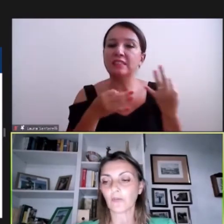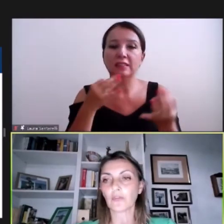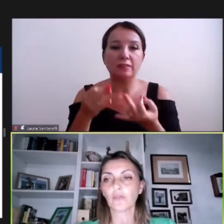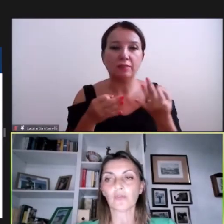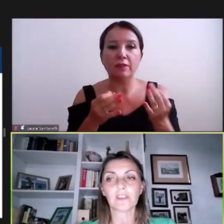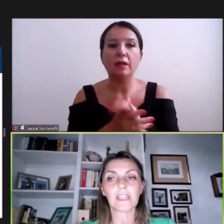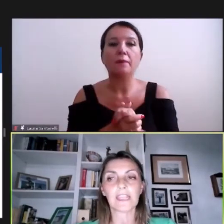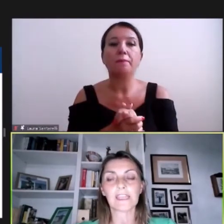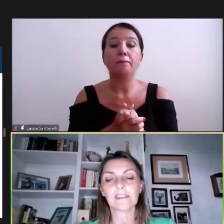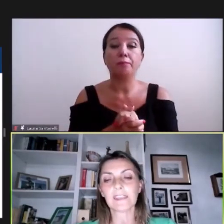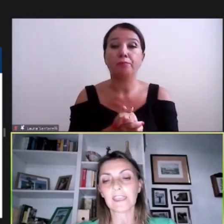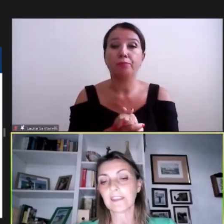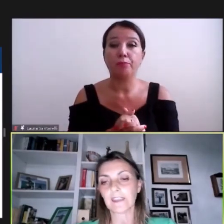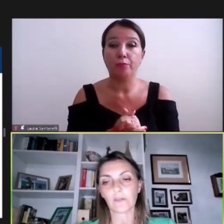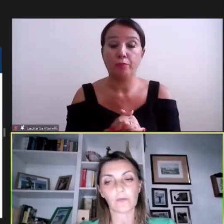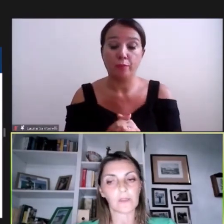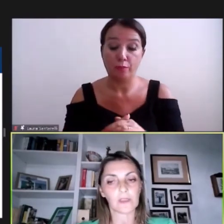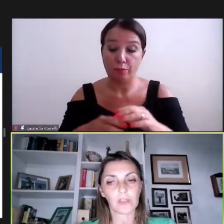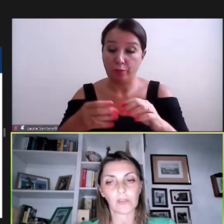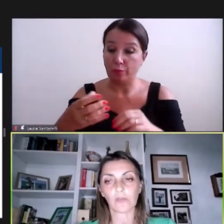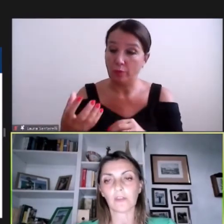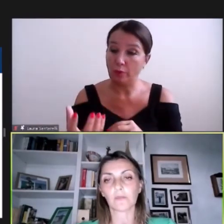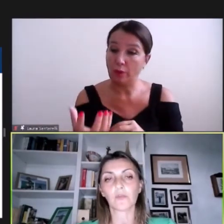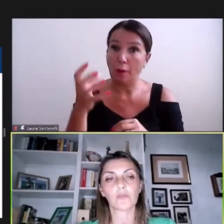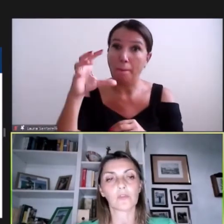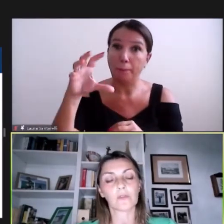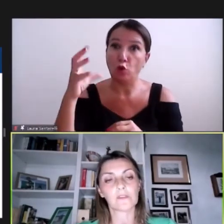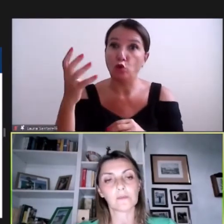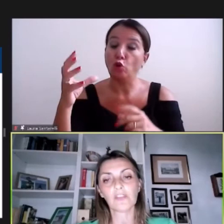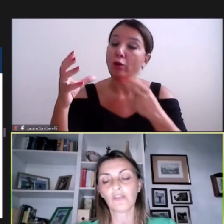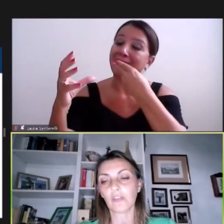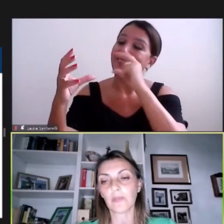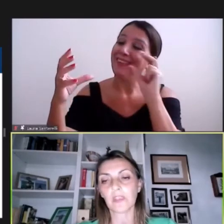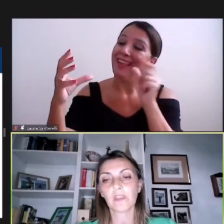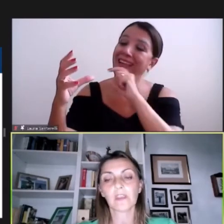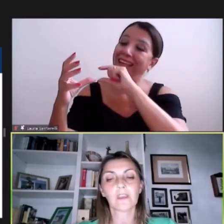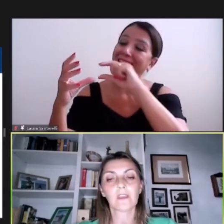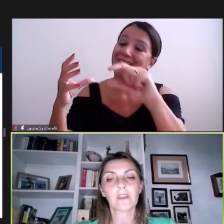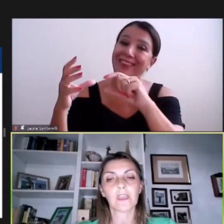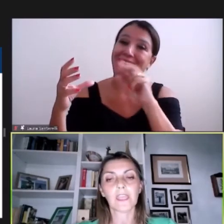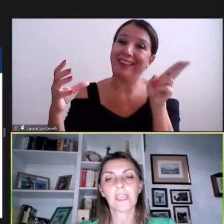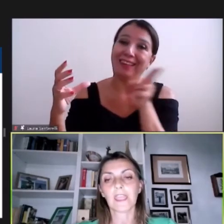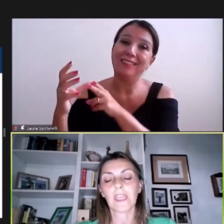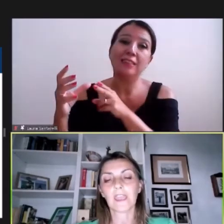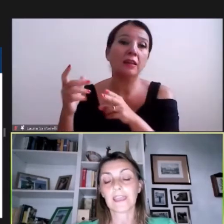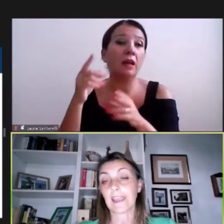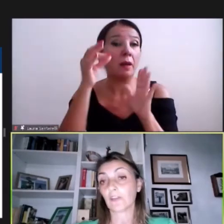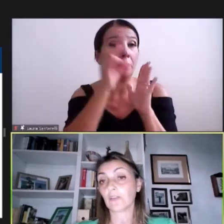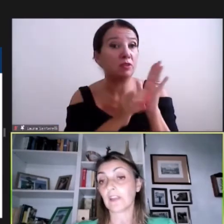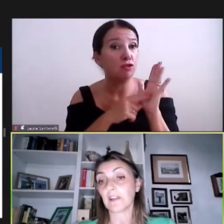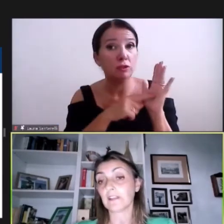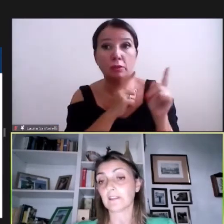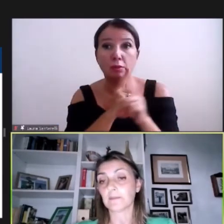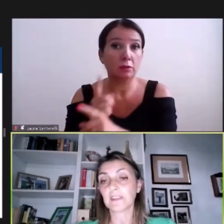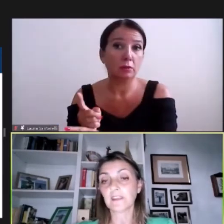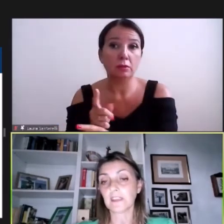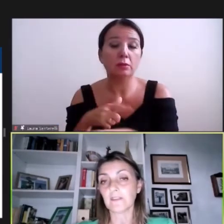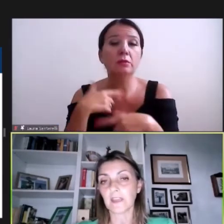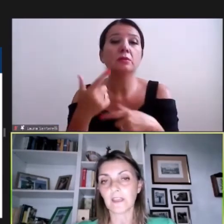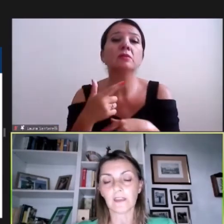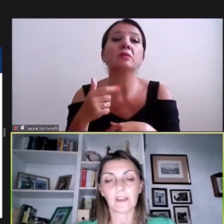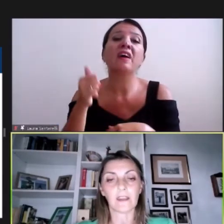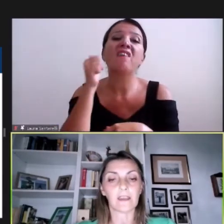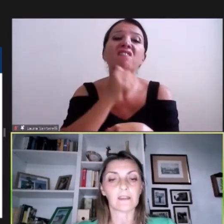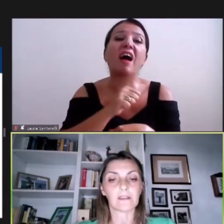applicare sui prodotti delle etichette che non rispondono a questi principi e che creano delle false